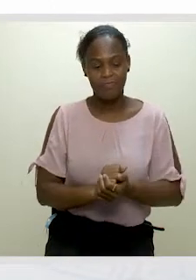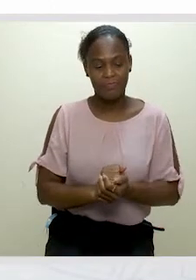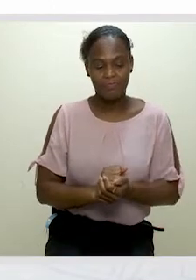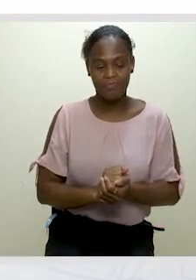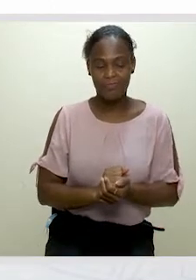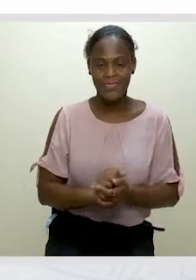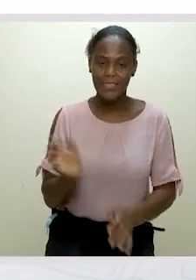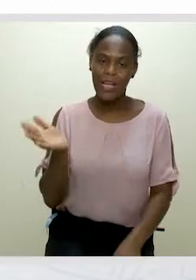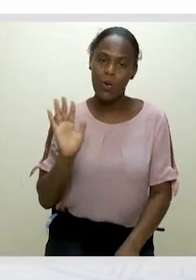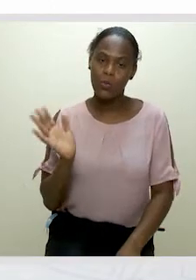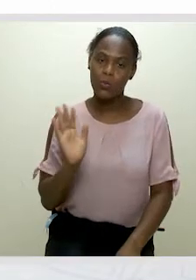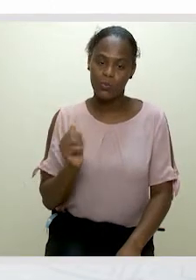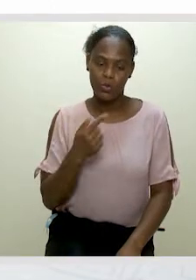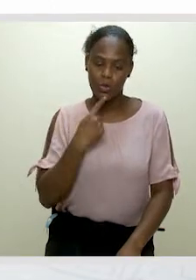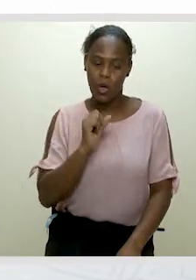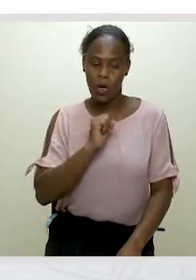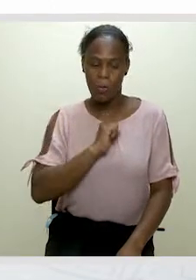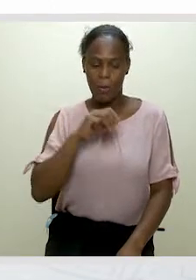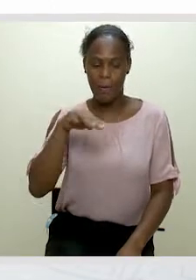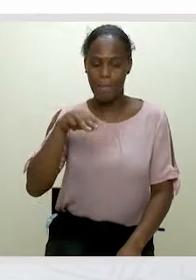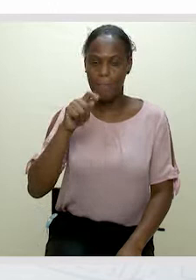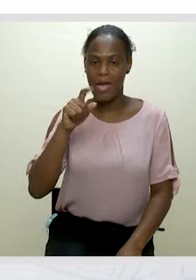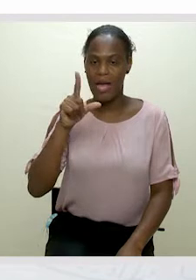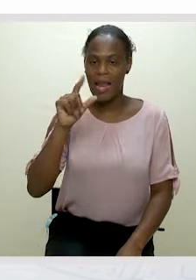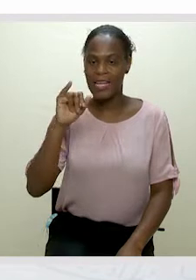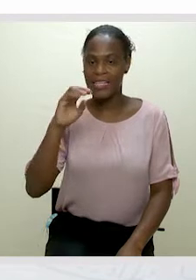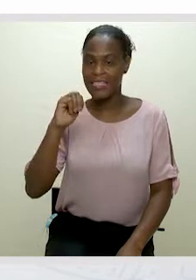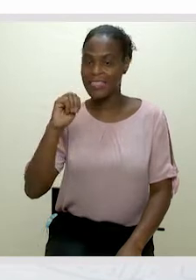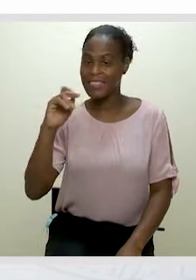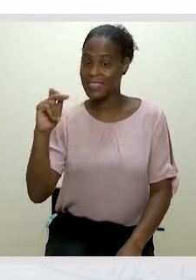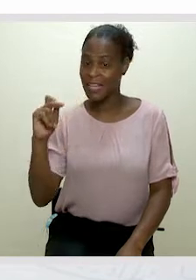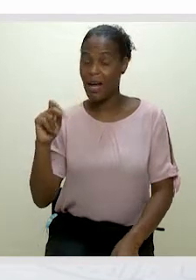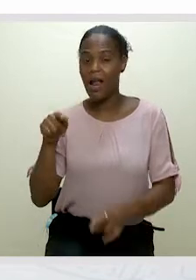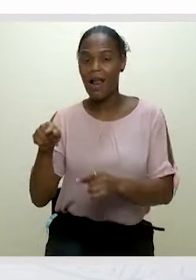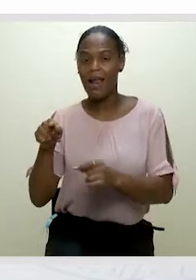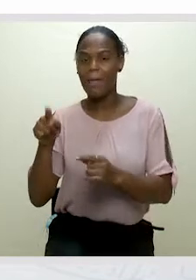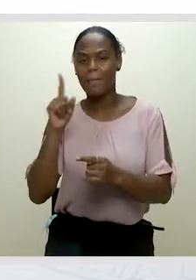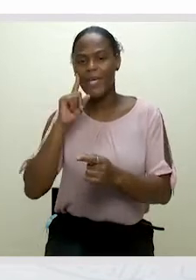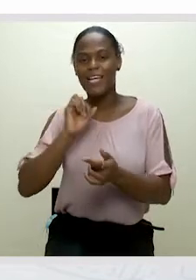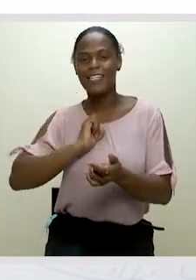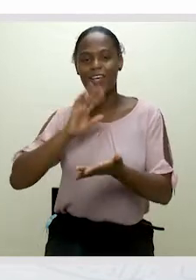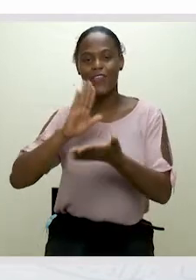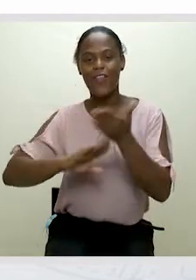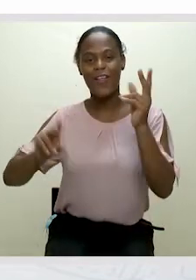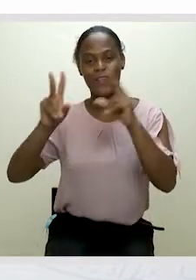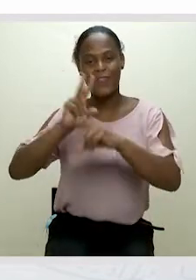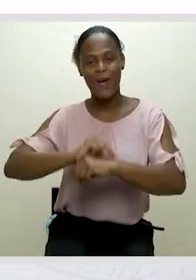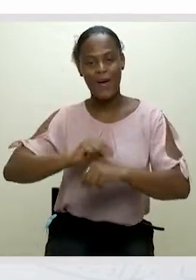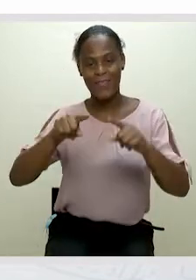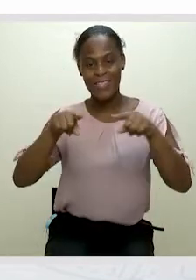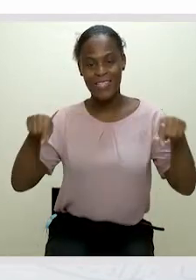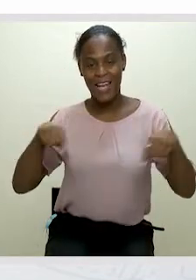Salut, je m'appelle Mélissa et voici ma nouvelle camarade de classe. Elle